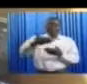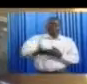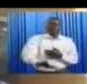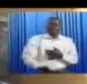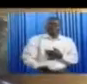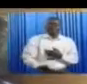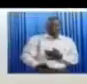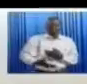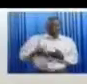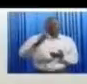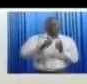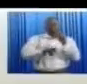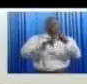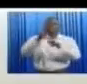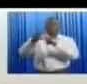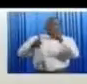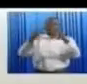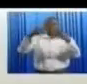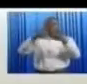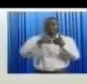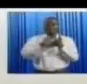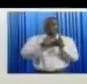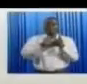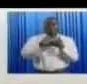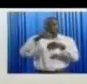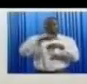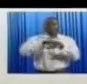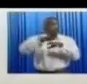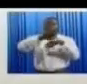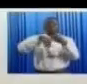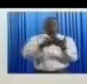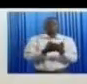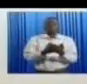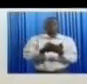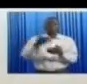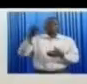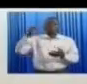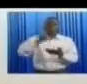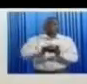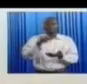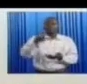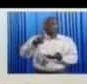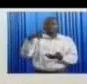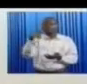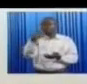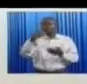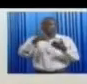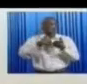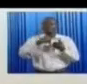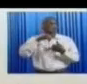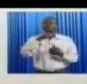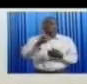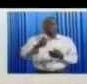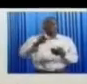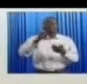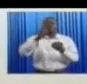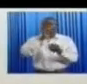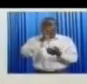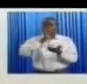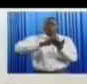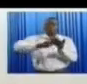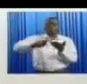c'est les populations qui vont en bénéficier, et surtout les populations qui n'avaient pas auparavant accès à l'eau potable, c'est-à-dire les populations des